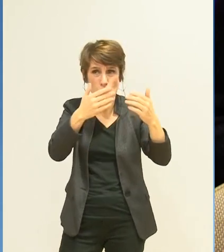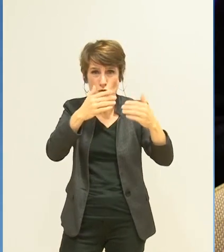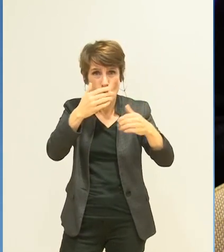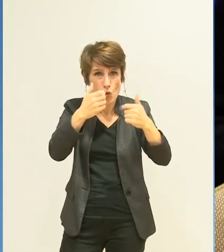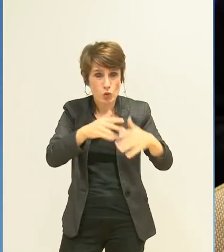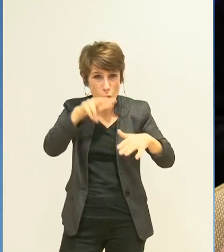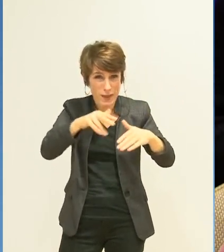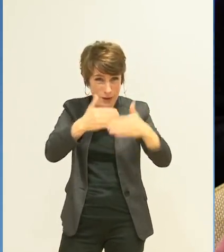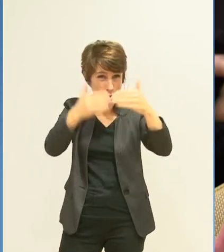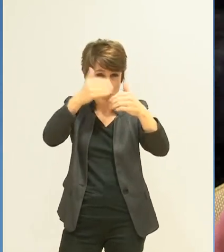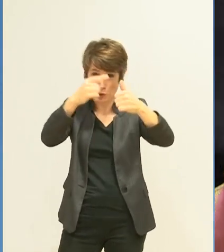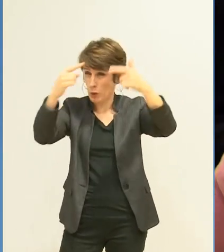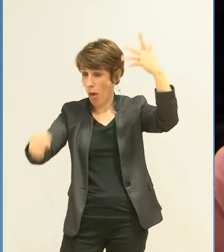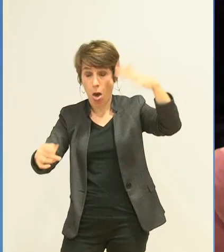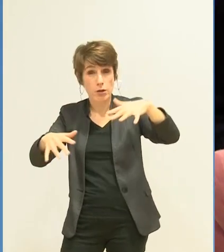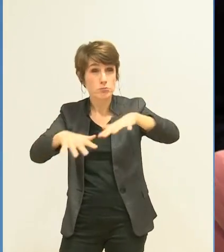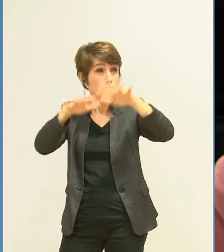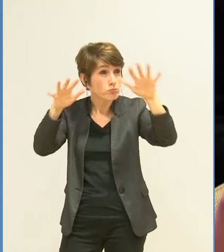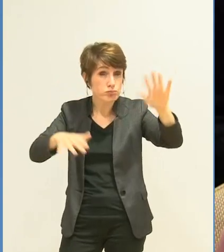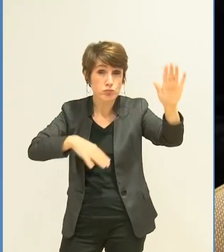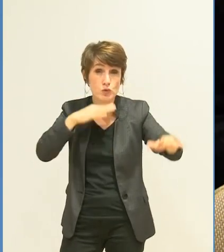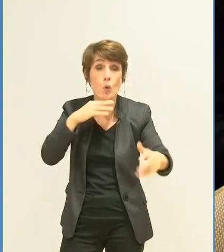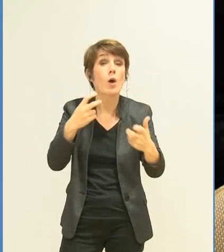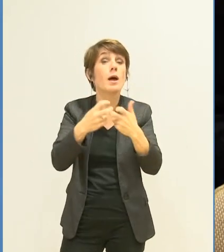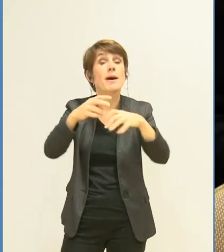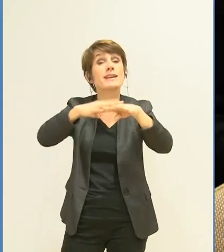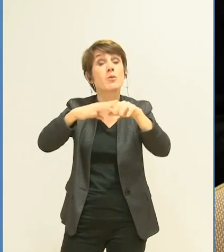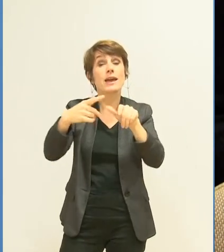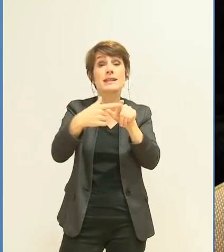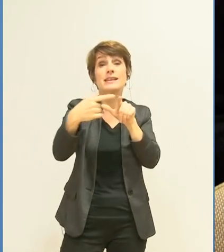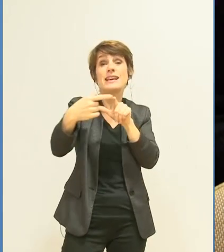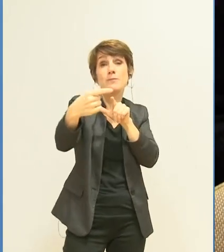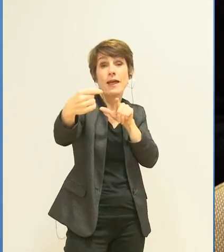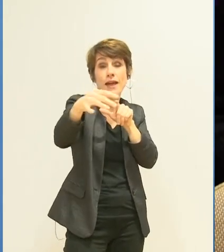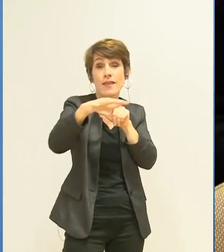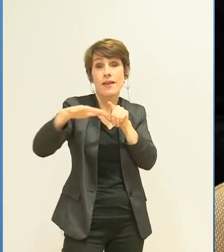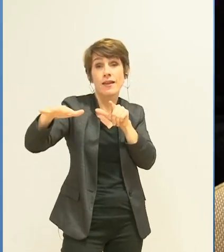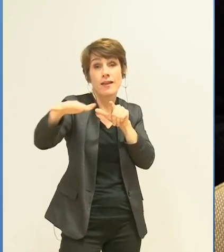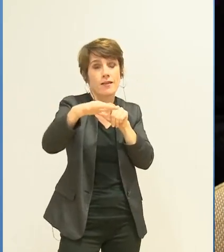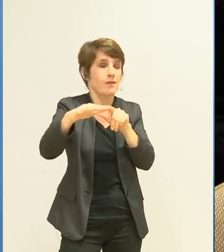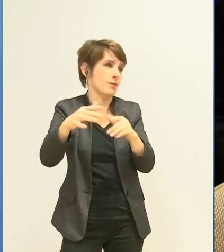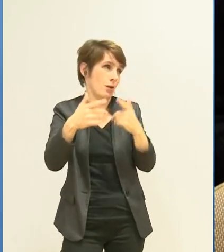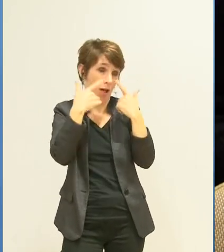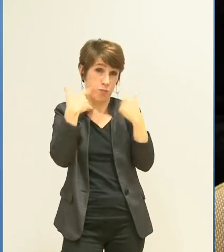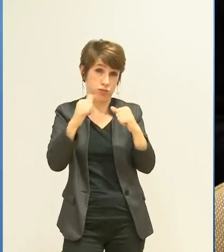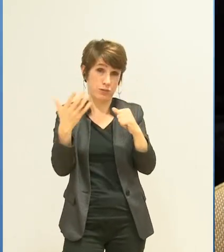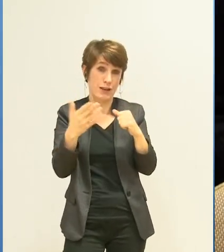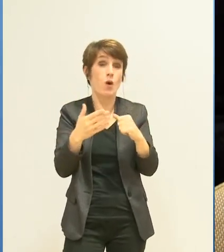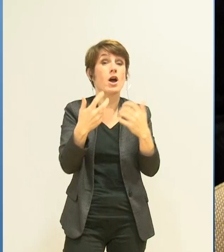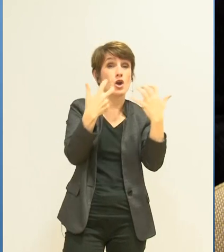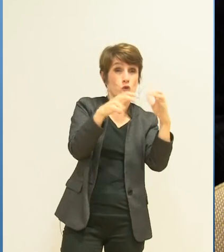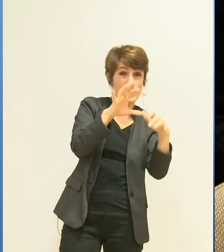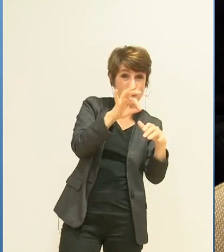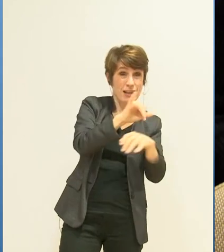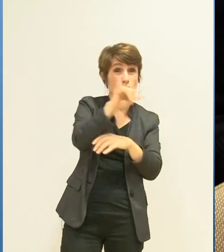l'habitat le quartier de l'esplanade illustre parfaitement votre politique d'urbanisation 850 à 900 logements